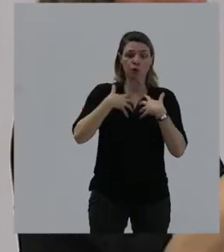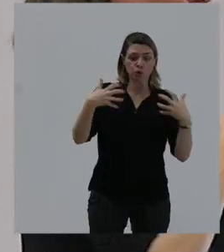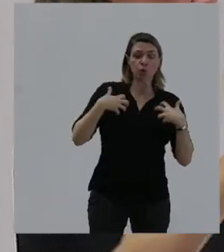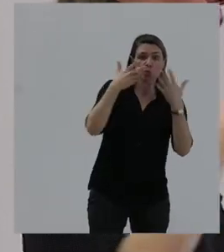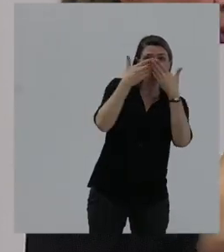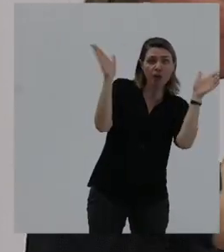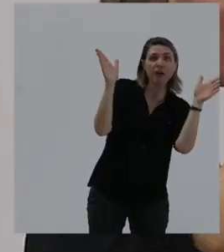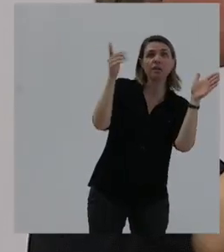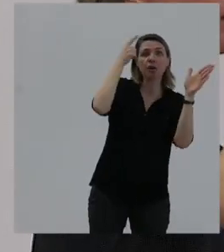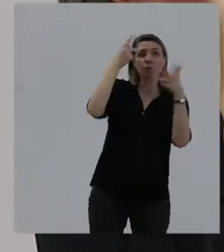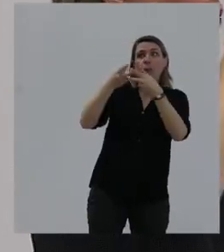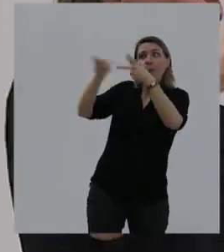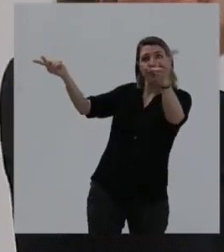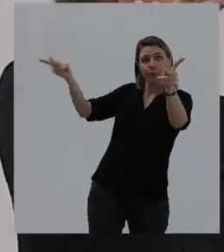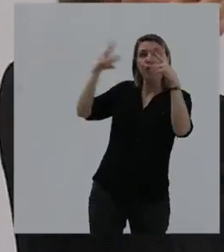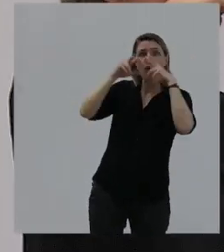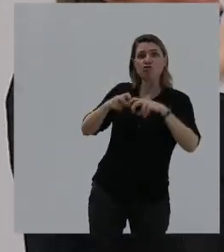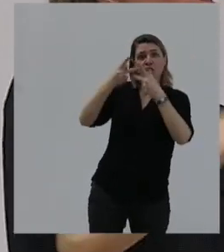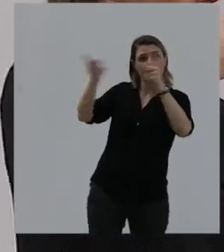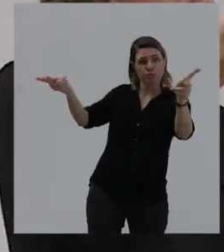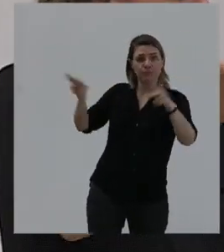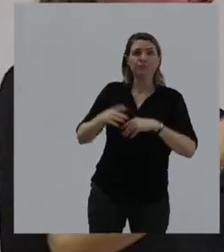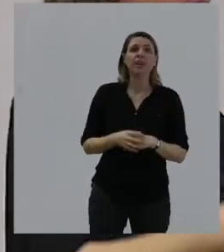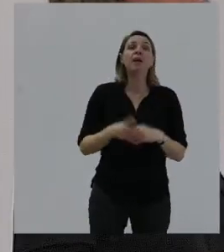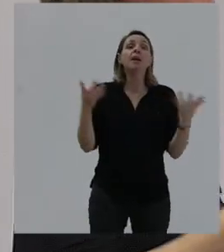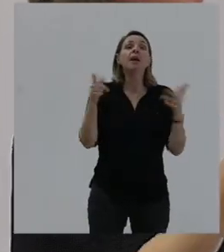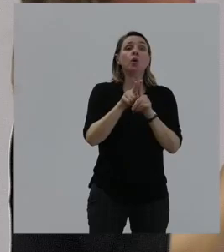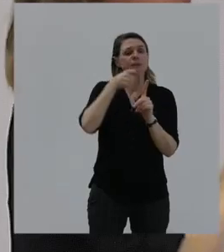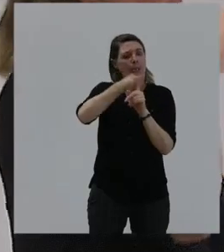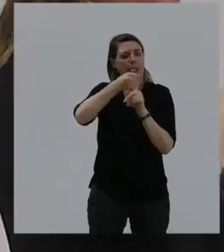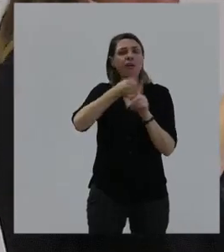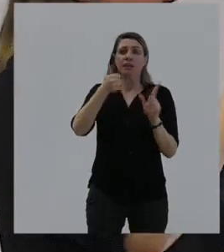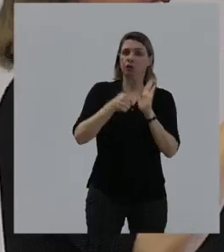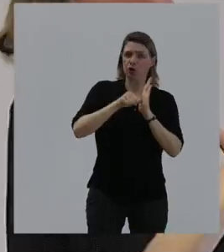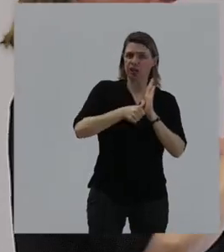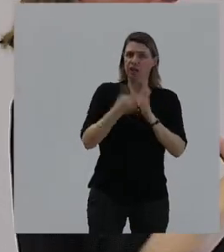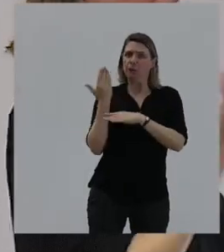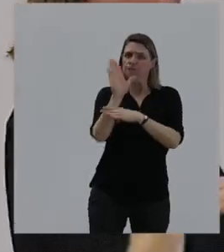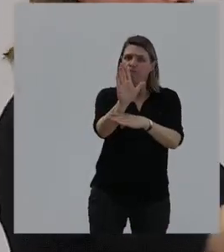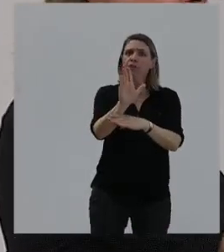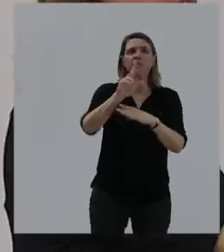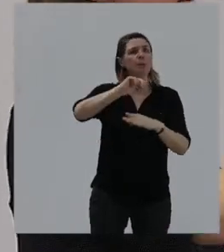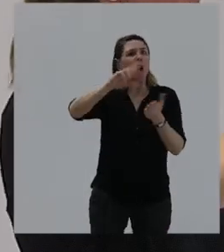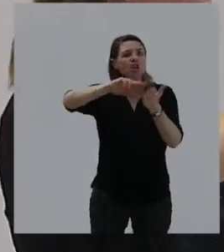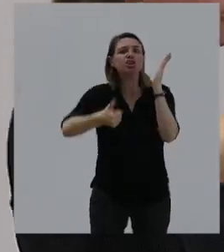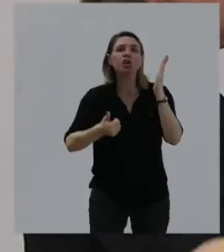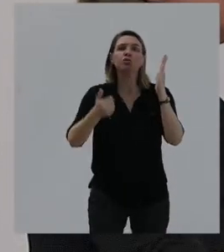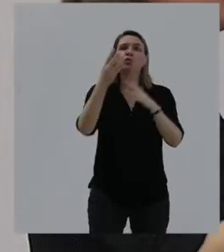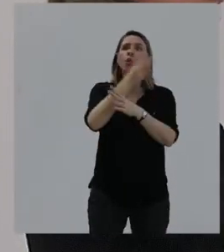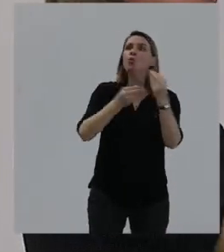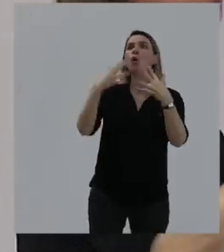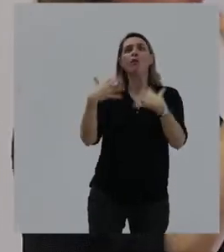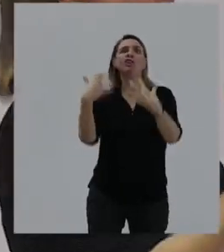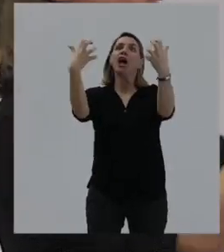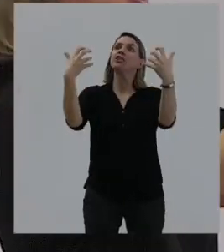ouvertes pour diffuser notre recherche. Mais revendiquer une identité, ça n'est pas seulement apposer une signature ou dire dans cet